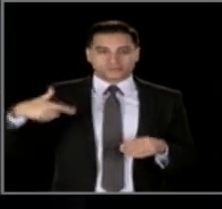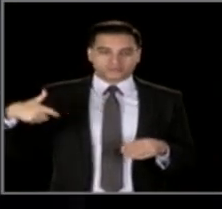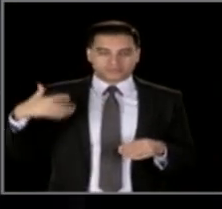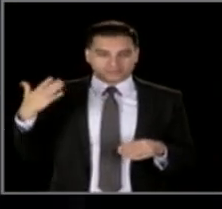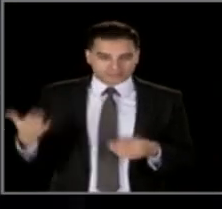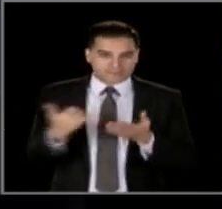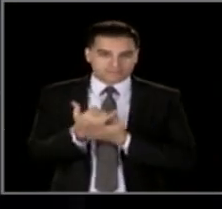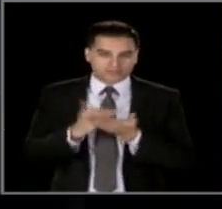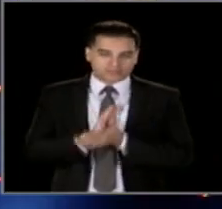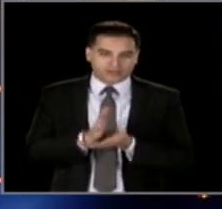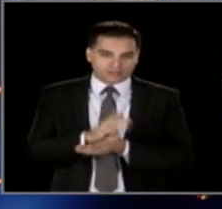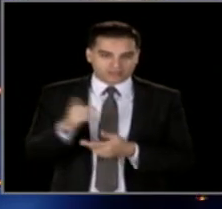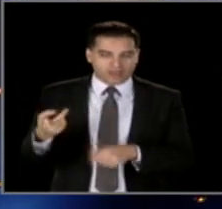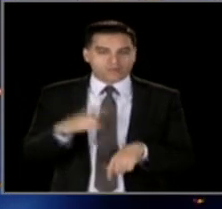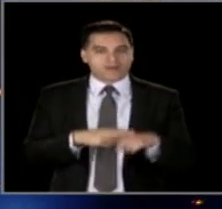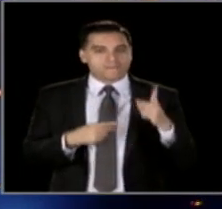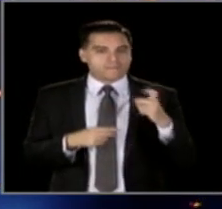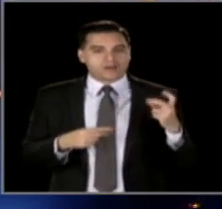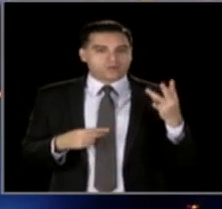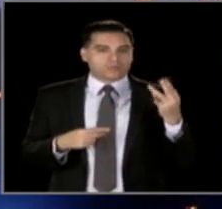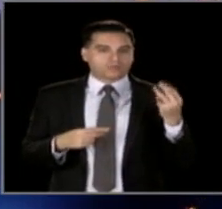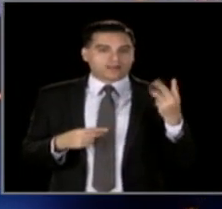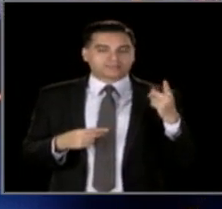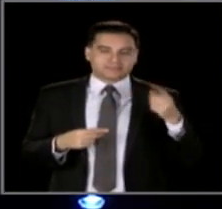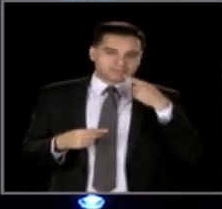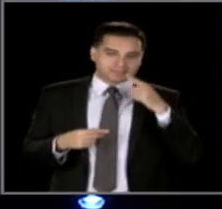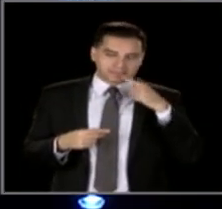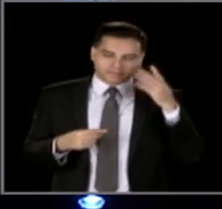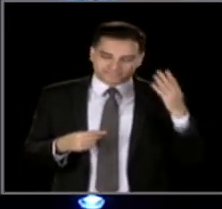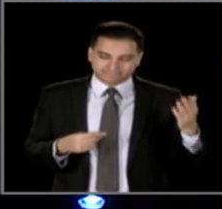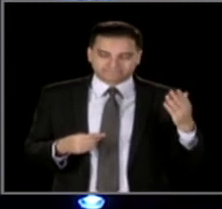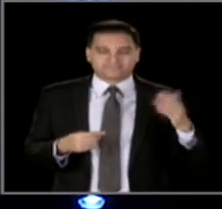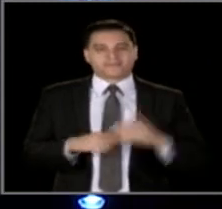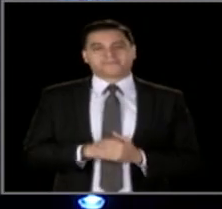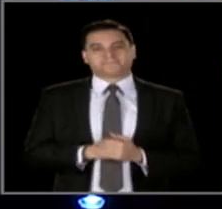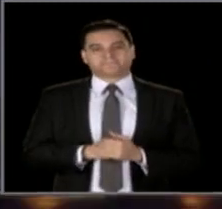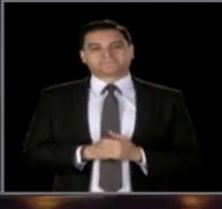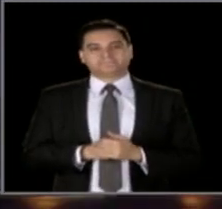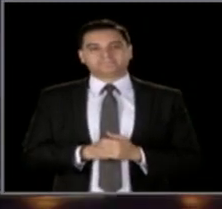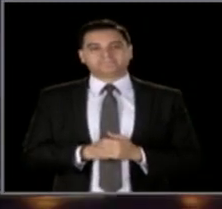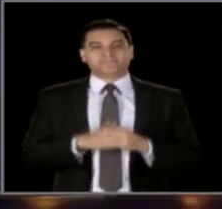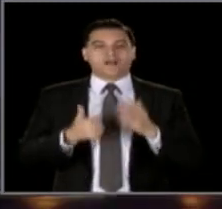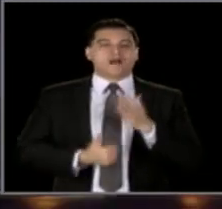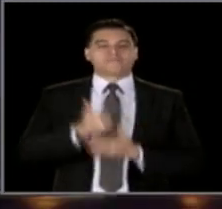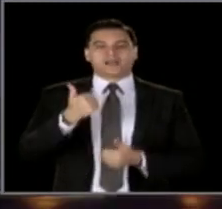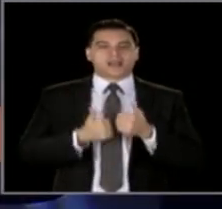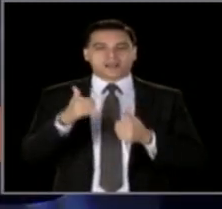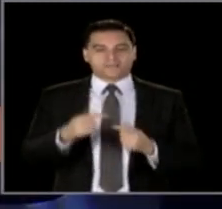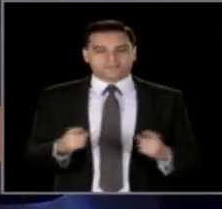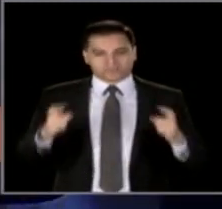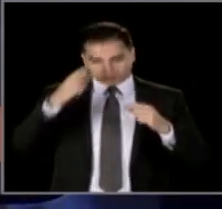160 الرفعي طنطا الغربية، 130 النصر اي بي اس الشاطبي اسكندرية. افضل لاعب في ماتش